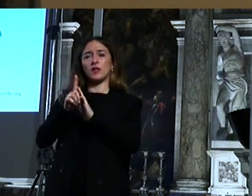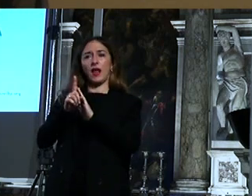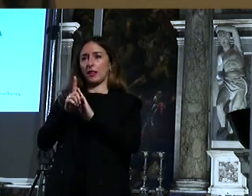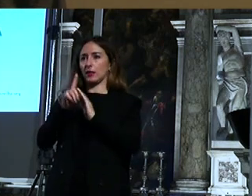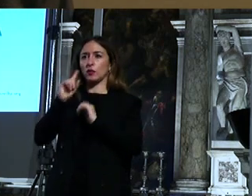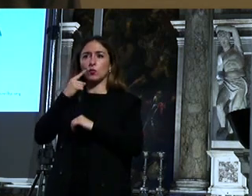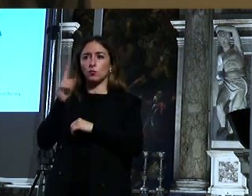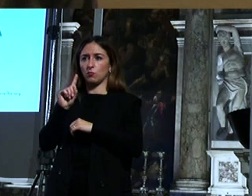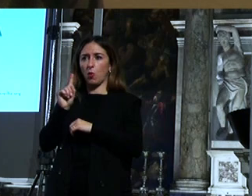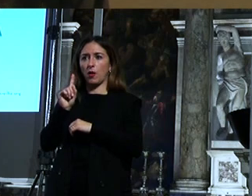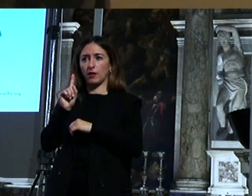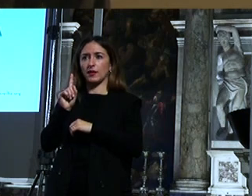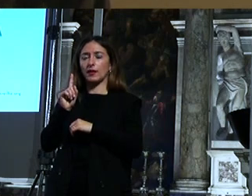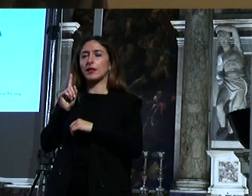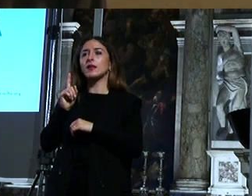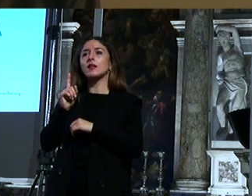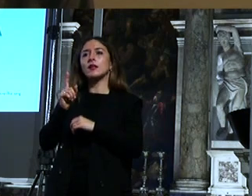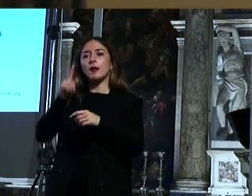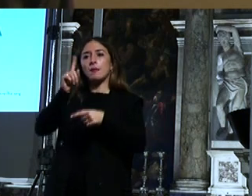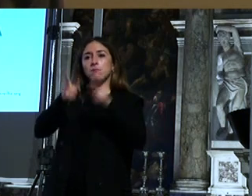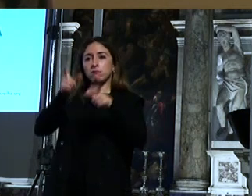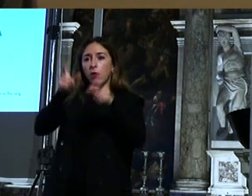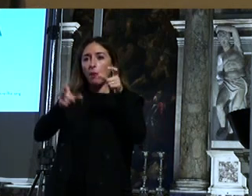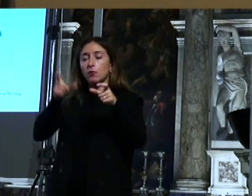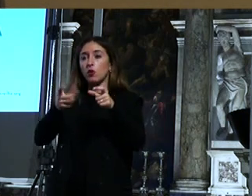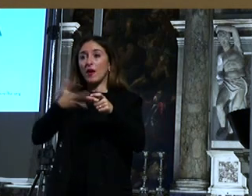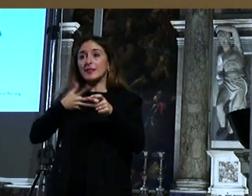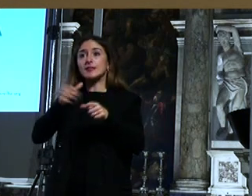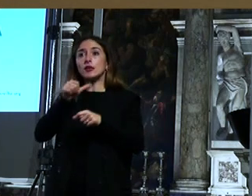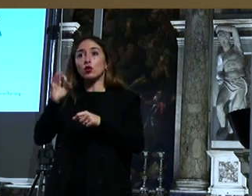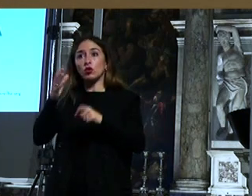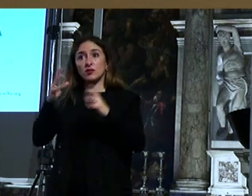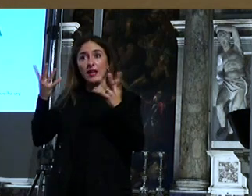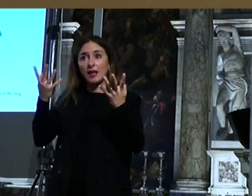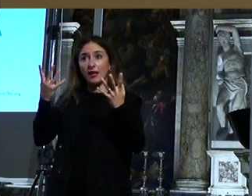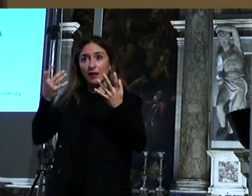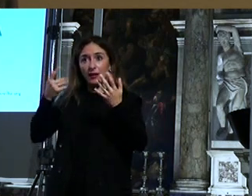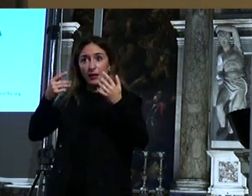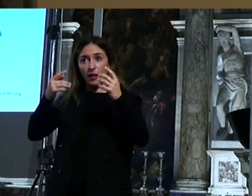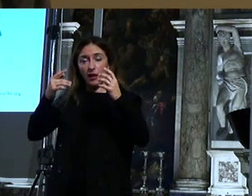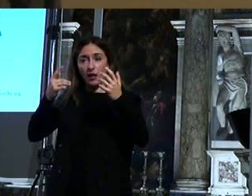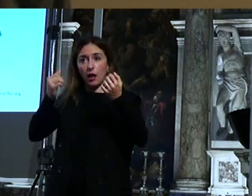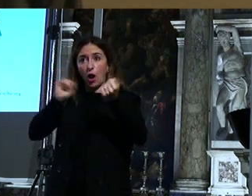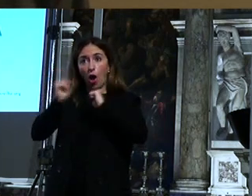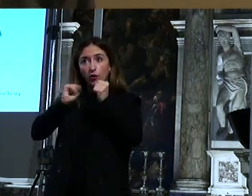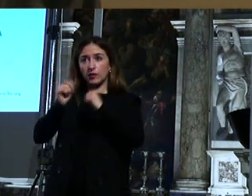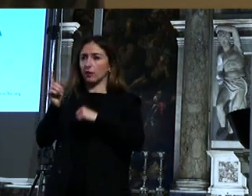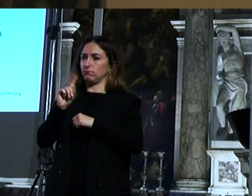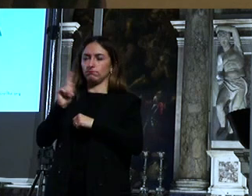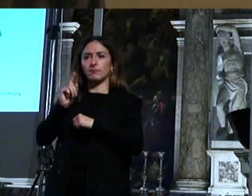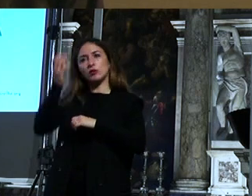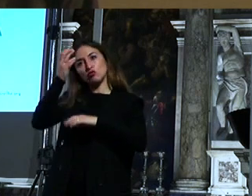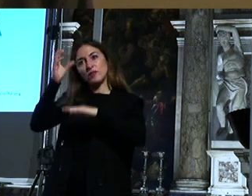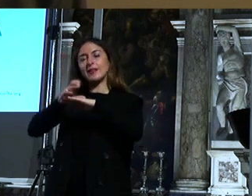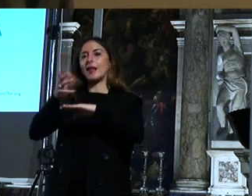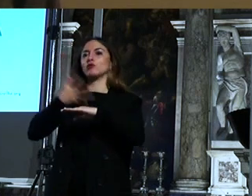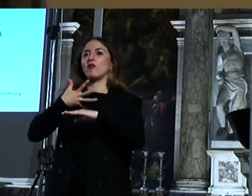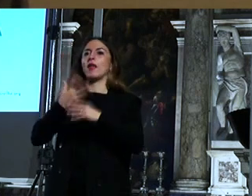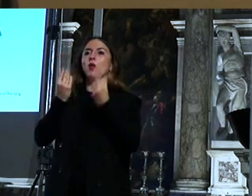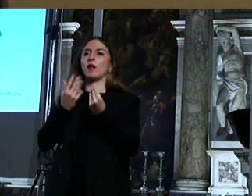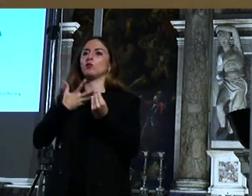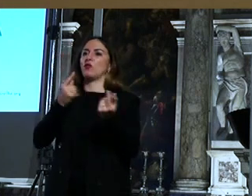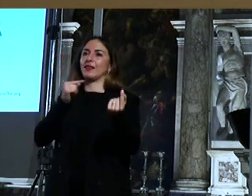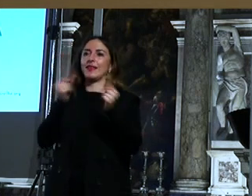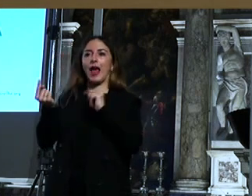di quell'idea per cui le civiltà esistono solo se si scontrano. Secondo noi la civiltà esiste solo dove c'è